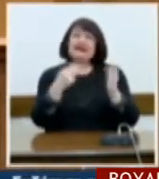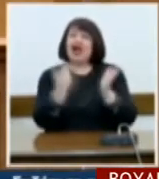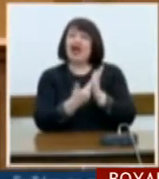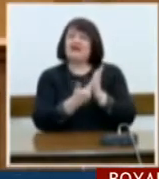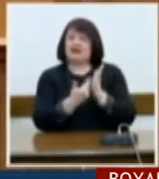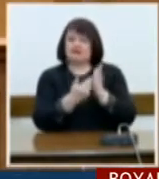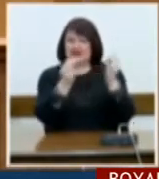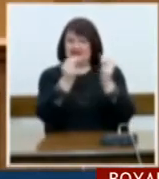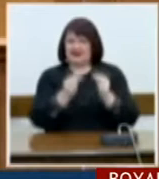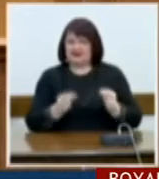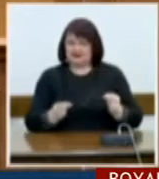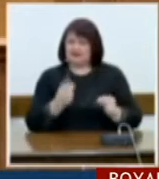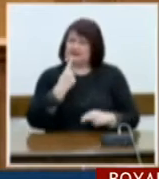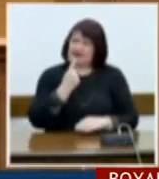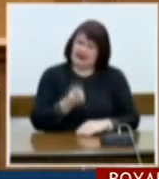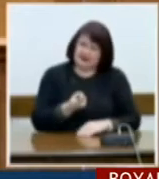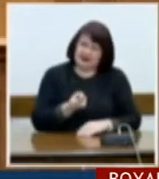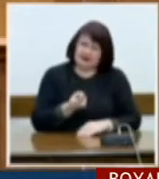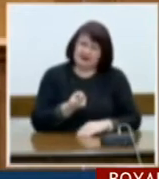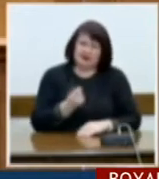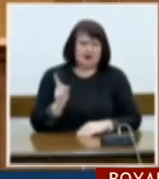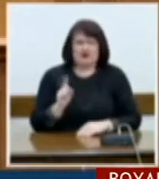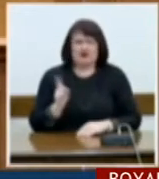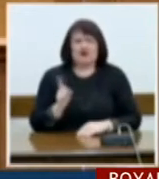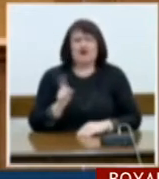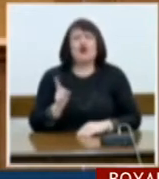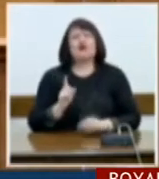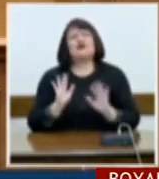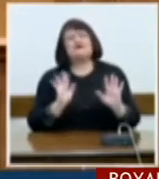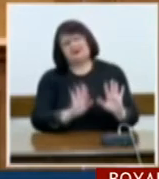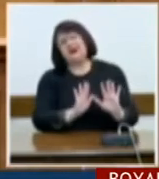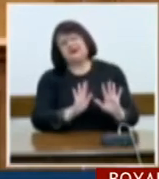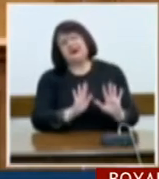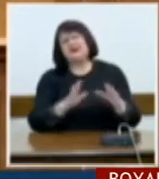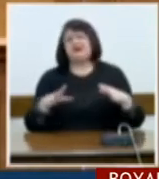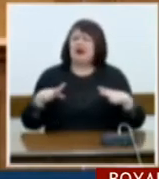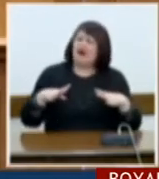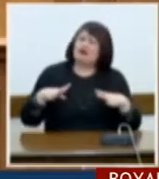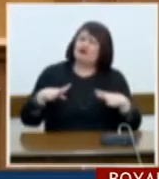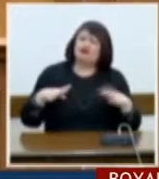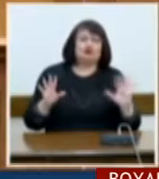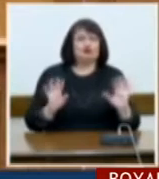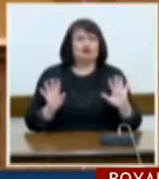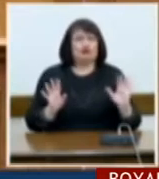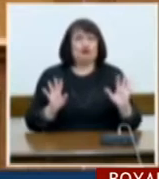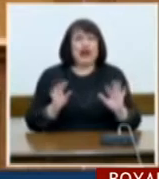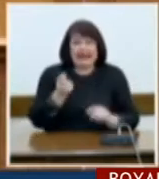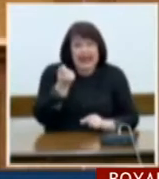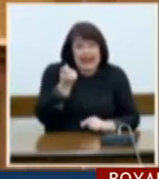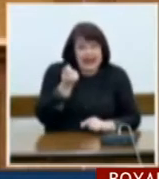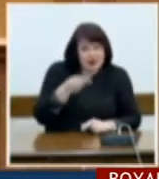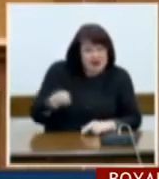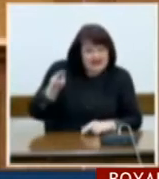τα αναφέρω όχι προφανώς εφησυχάζοντας, γιατί η παραμικρή αύξηση των